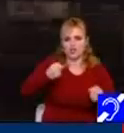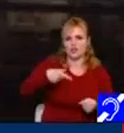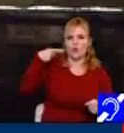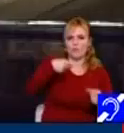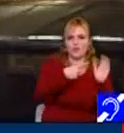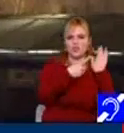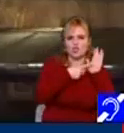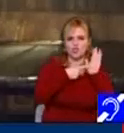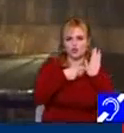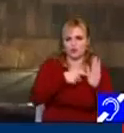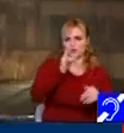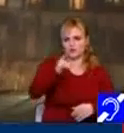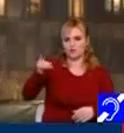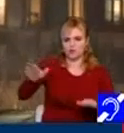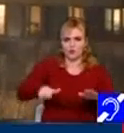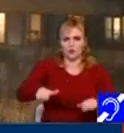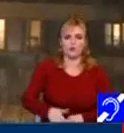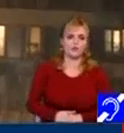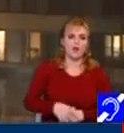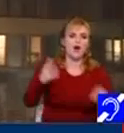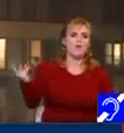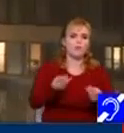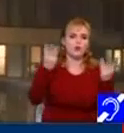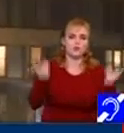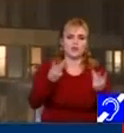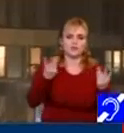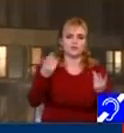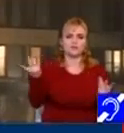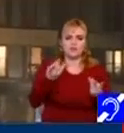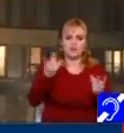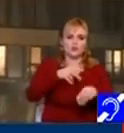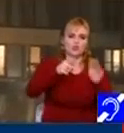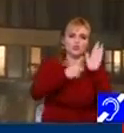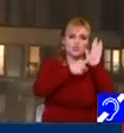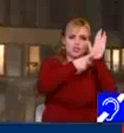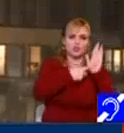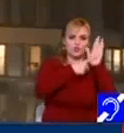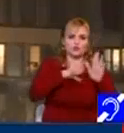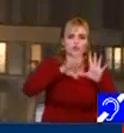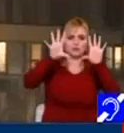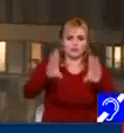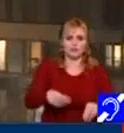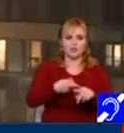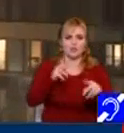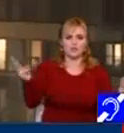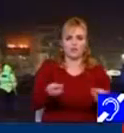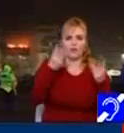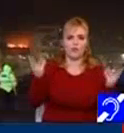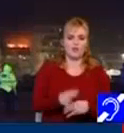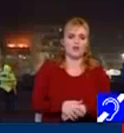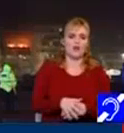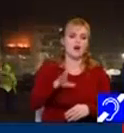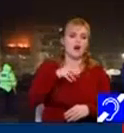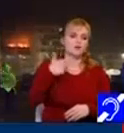capacitate de 1600 de locuri. Pompierii au avut nevoie de 6 ore pentru a stinge flăcările. Reprezentanții serviciilor de urgență